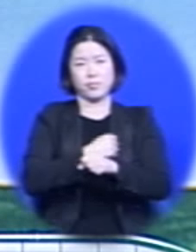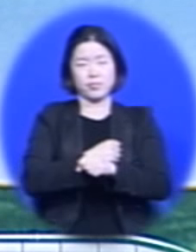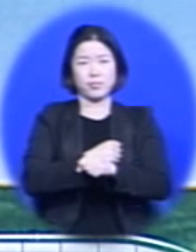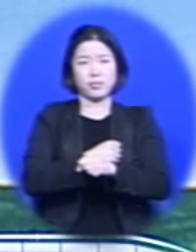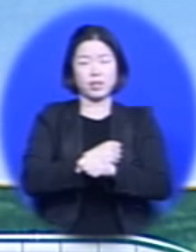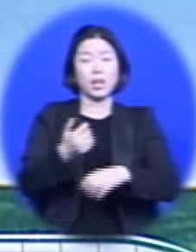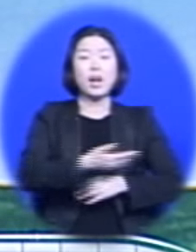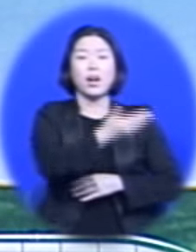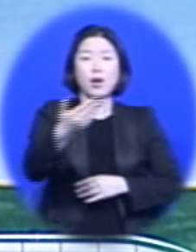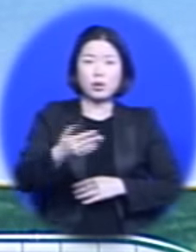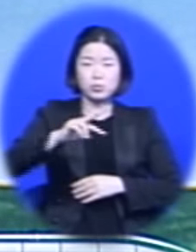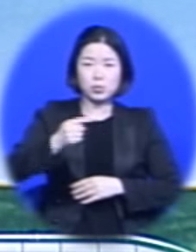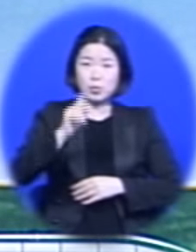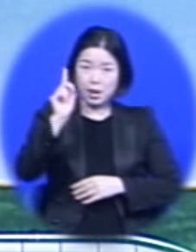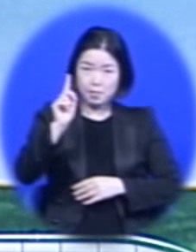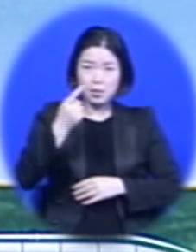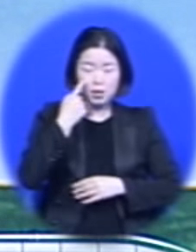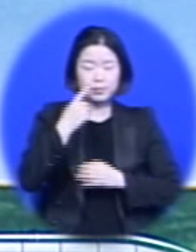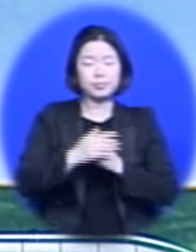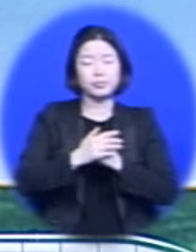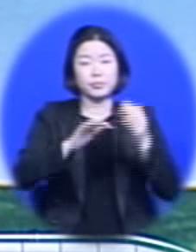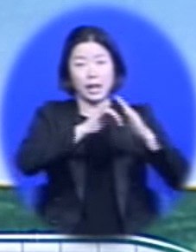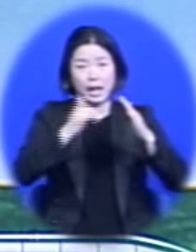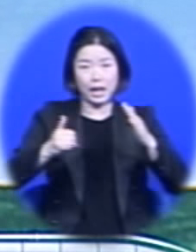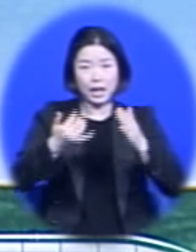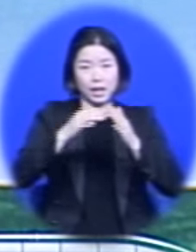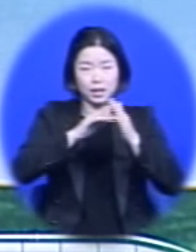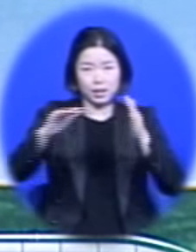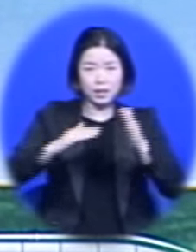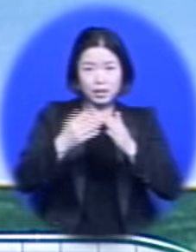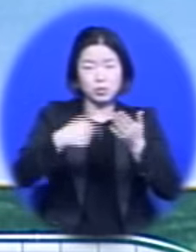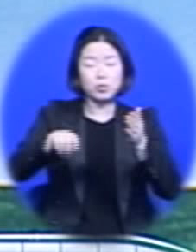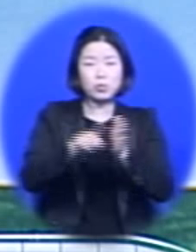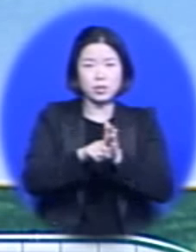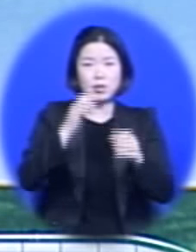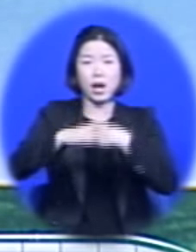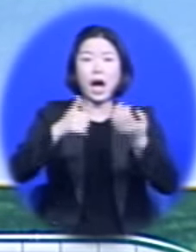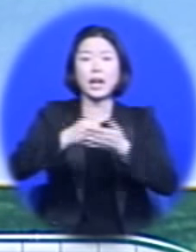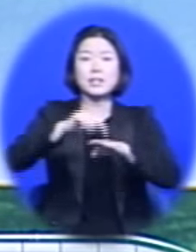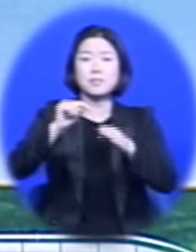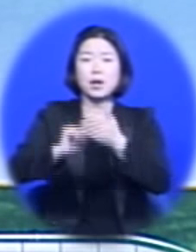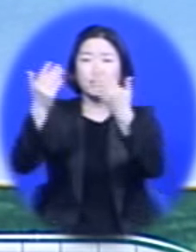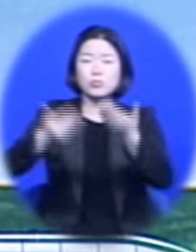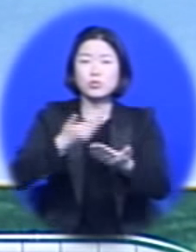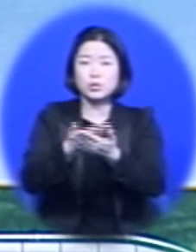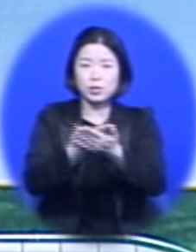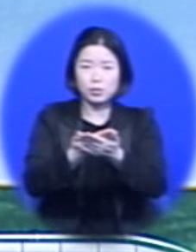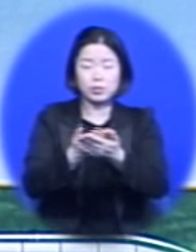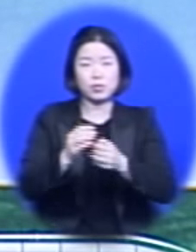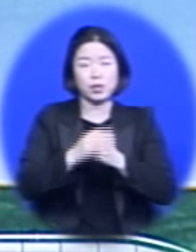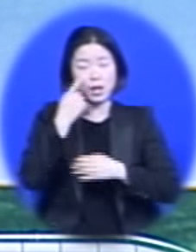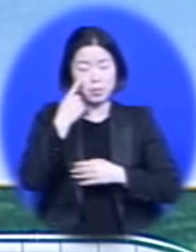여러분, 여러분들도 한번 가족을 위해서 하나님 마음을 주세요.